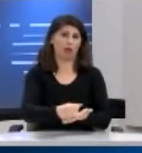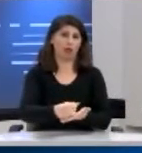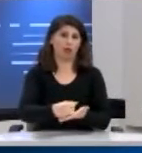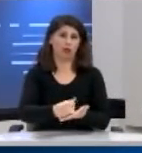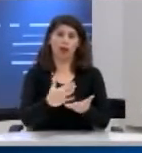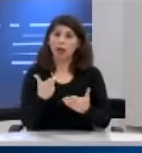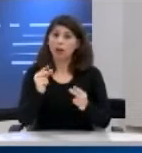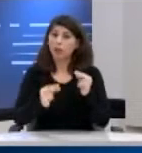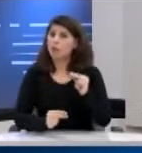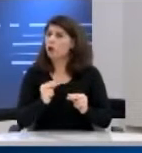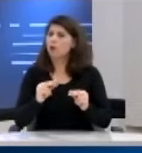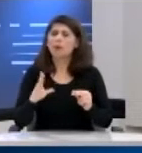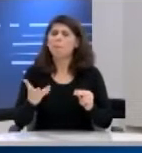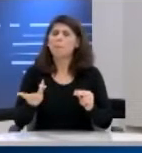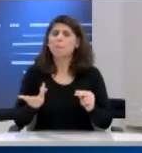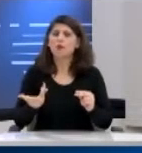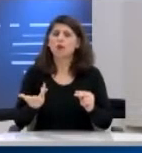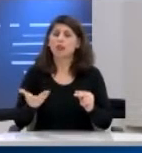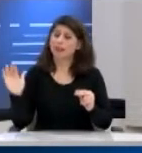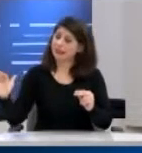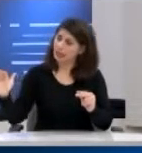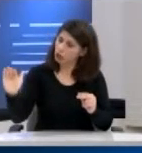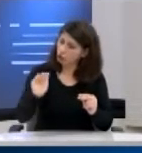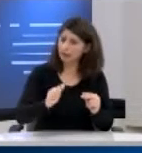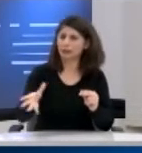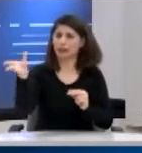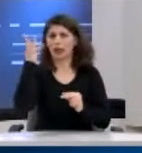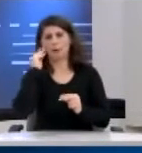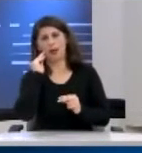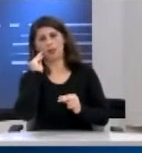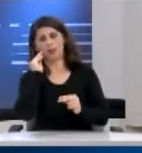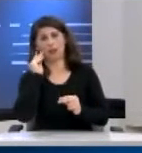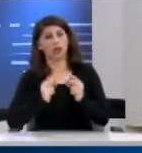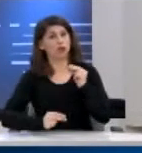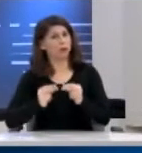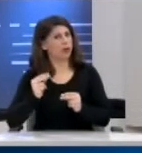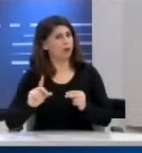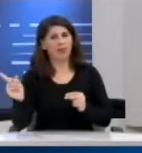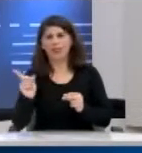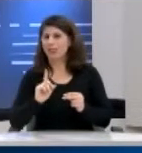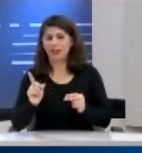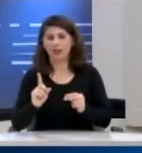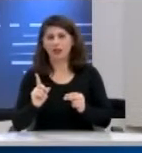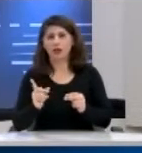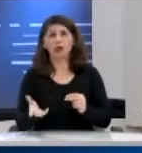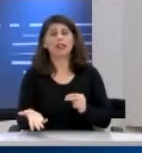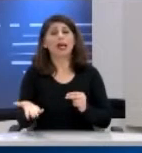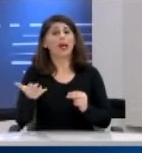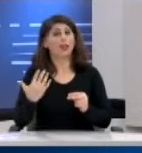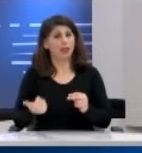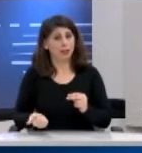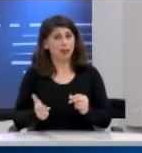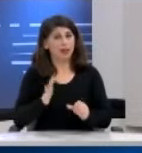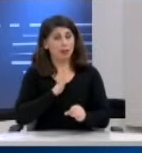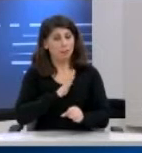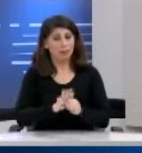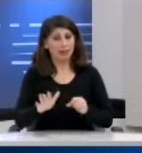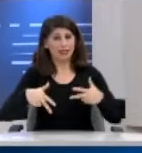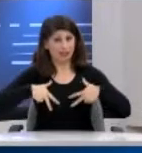πού έγκυται, και ρωτήστε για να ενημερωθείτε. Το πρόβλημα δεν έγκυται ότι δεν υπάρχει επαρκής